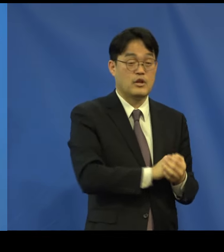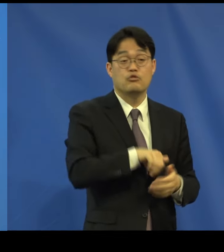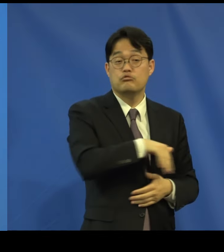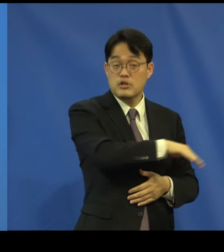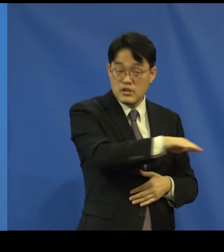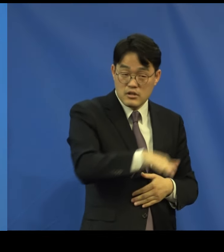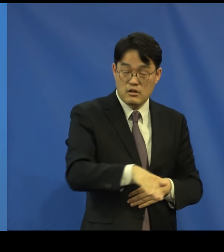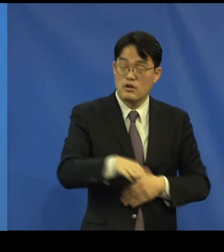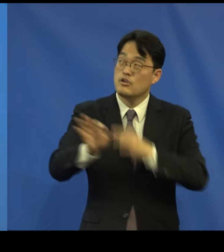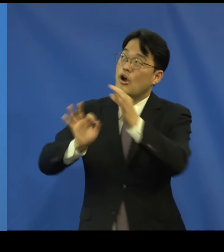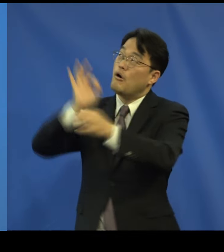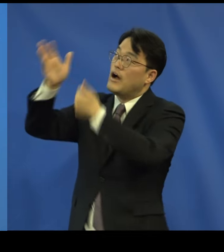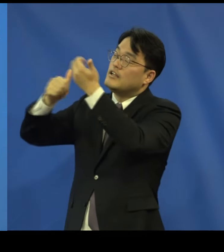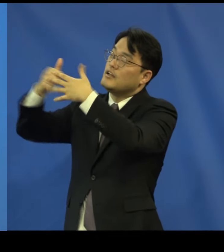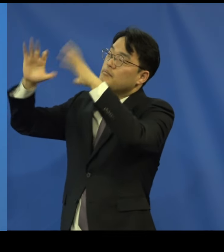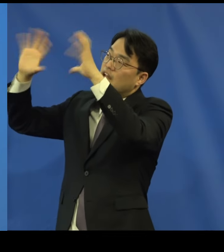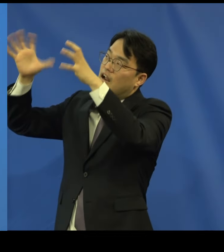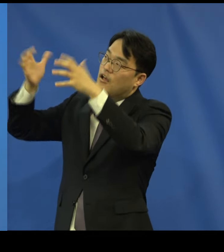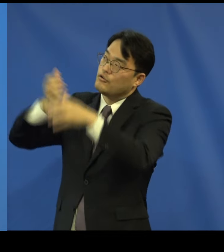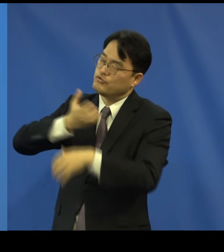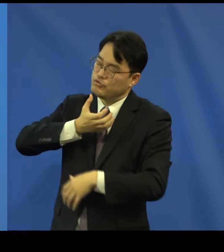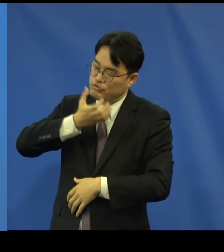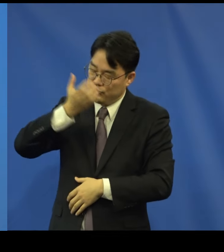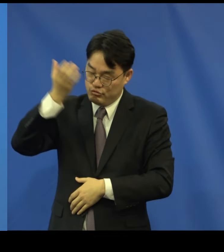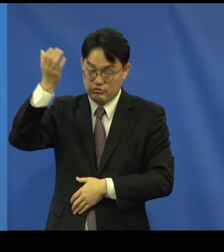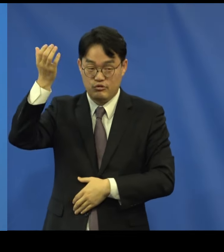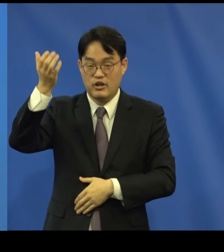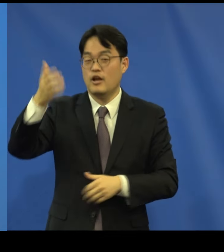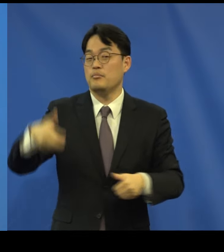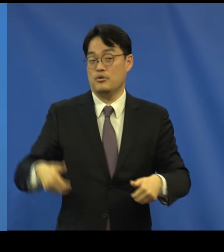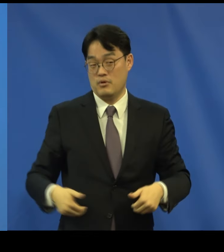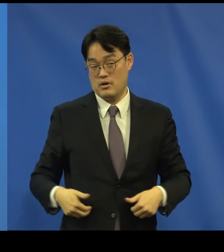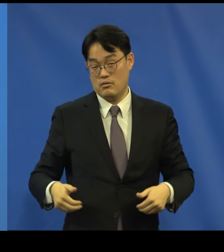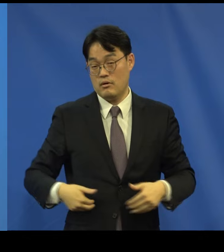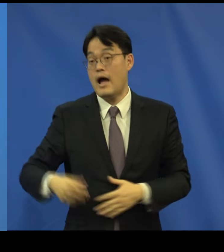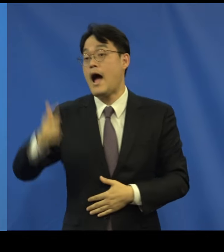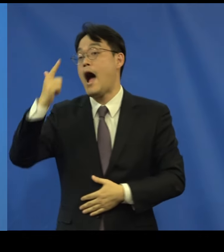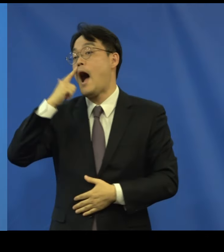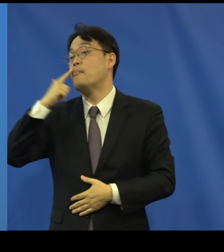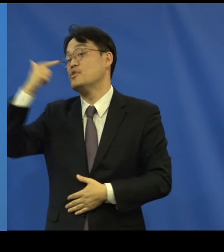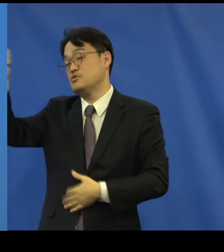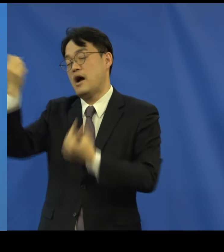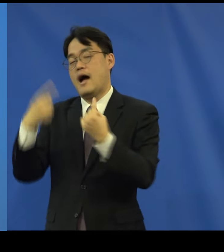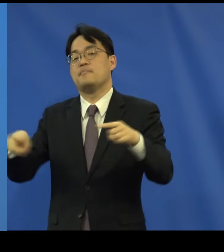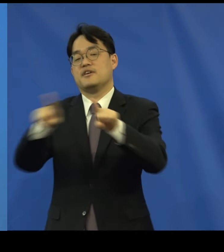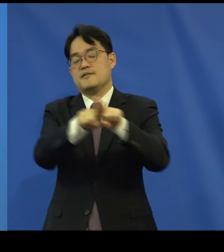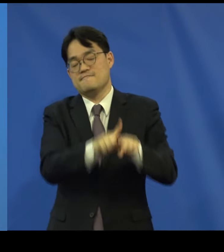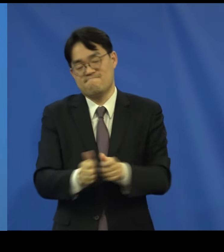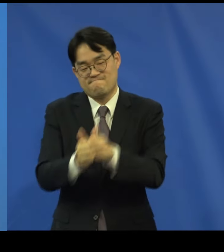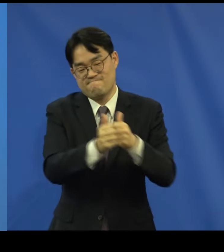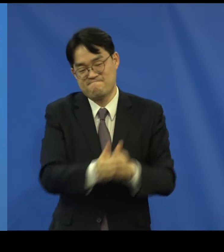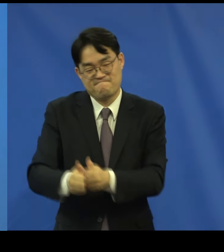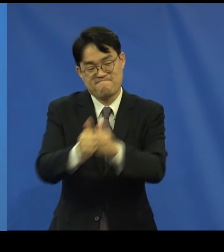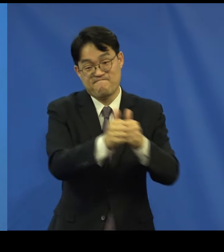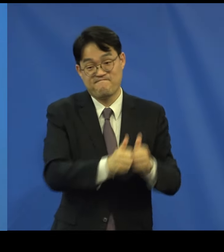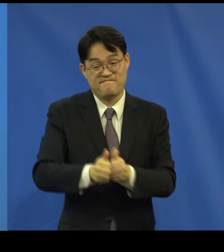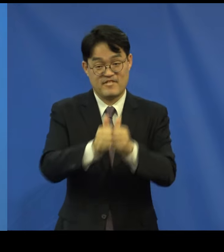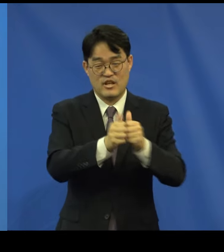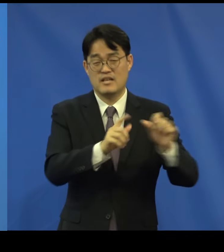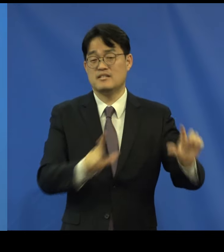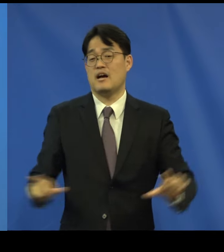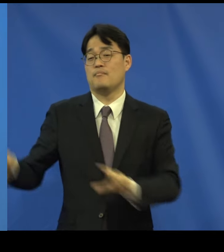임재가 아니라 영원히 하나님의 임재를 느끼며 그 아버지와 함께 동행하는, 이 땅의 모든